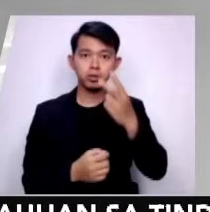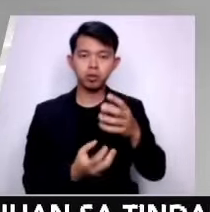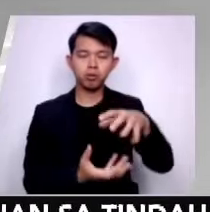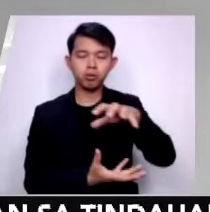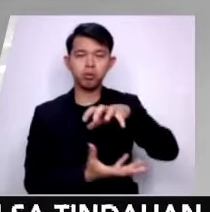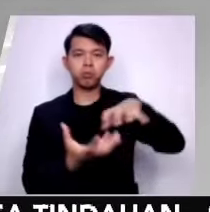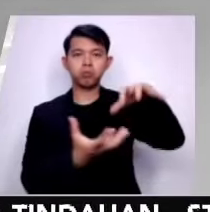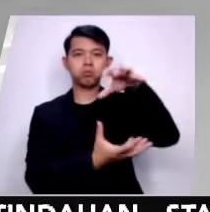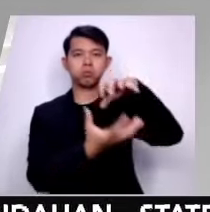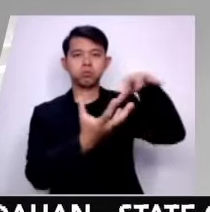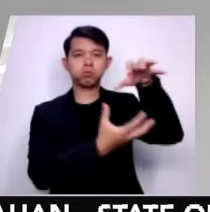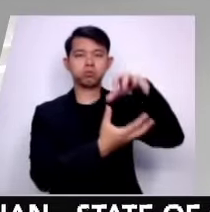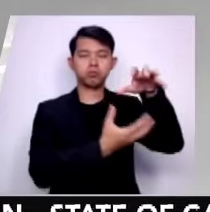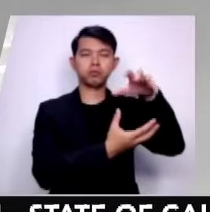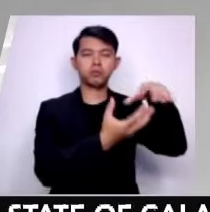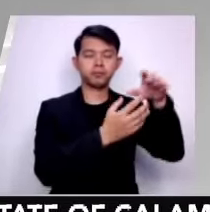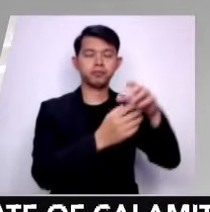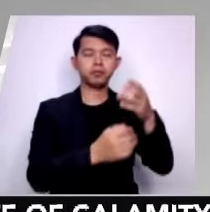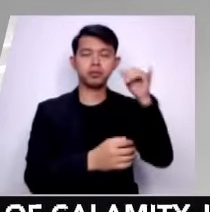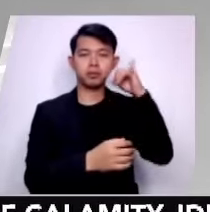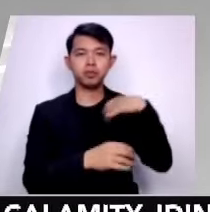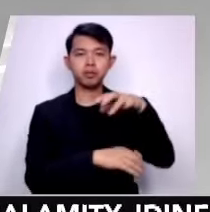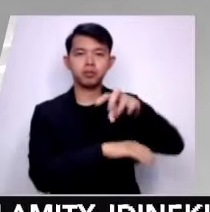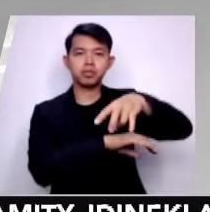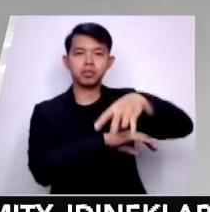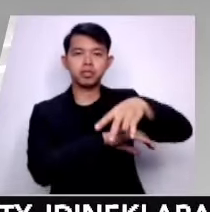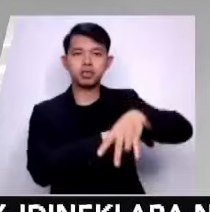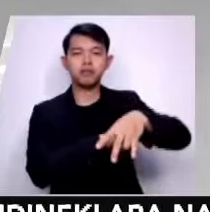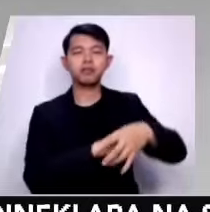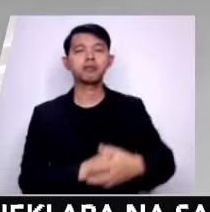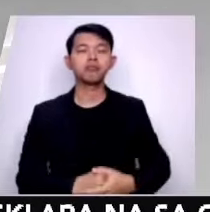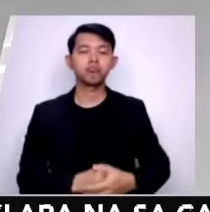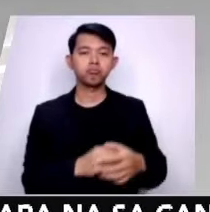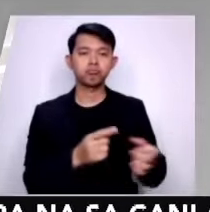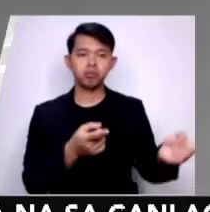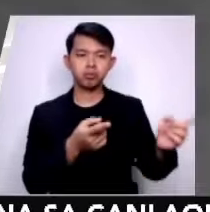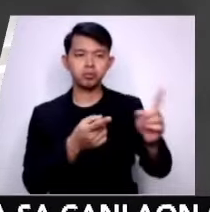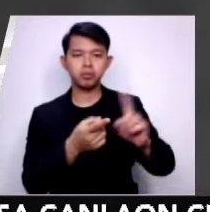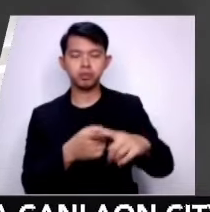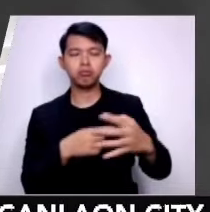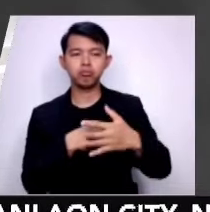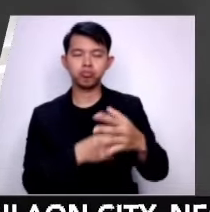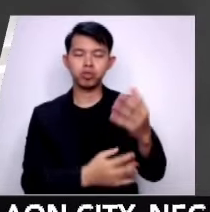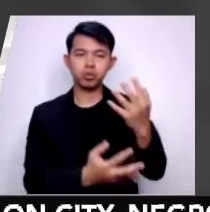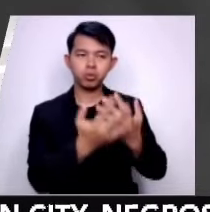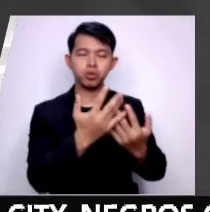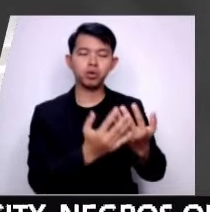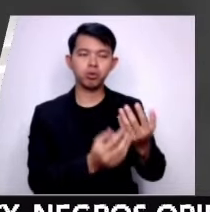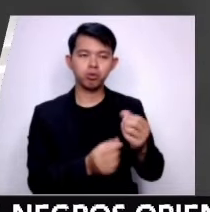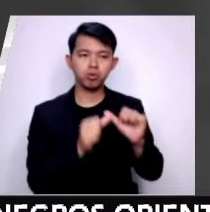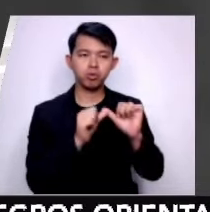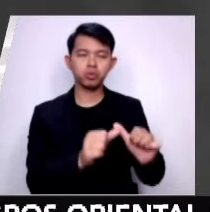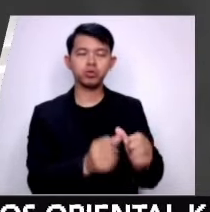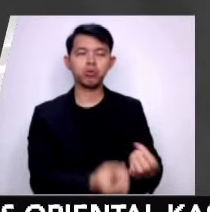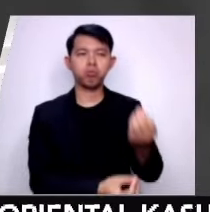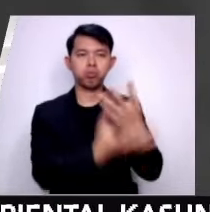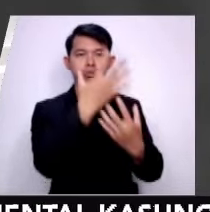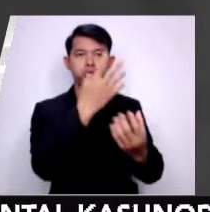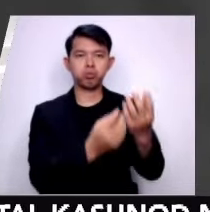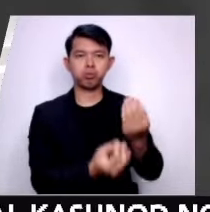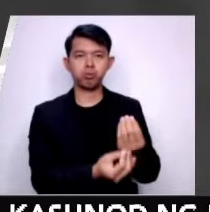bago mag 7 kabi hanggang sa magtuloy-tuloy Ang pagsabog nasagap din ang